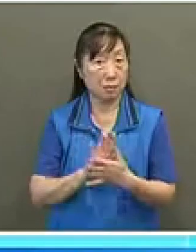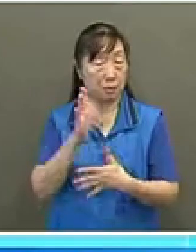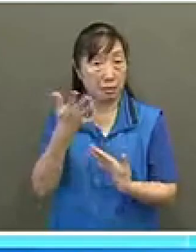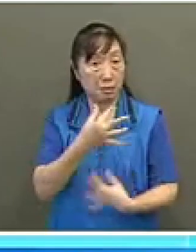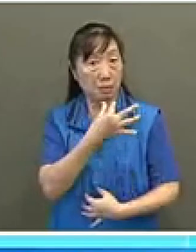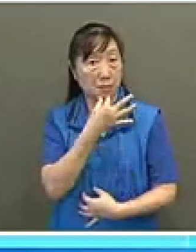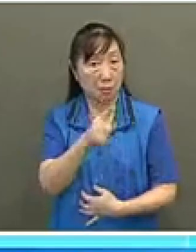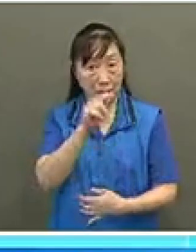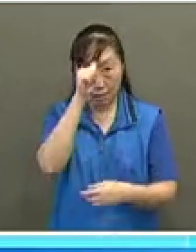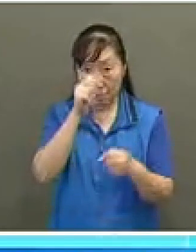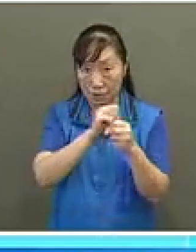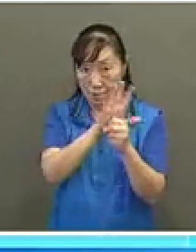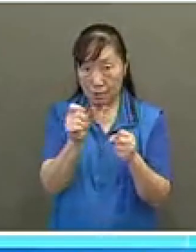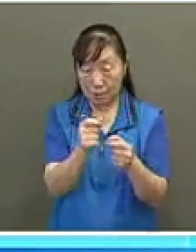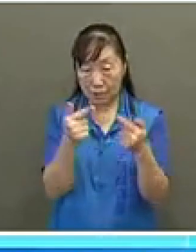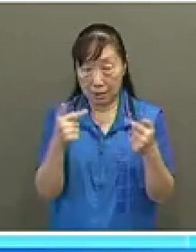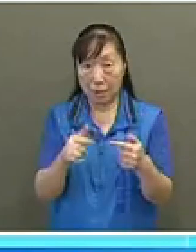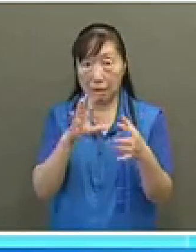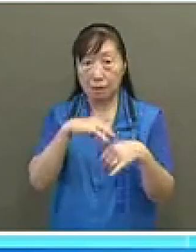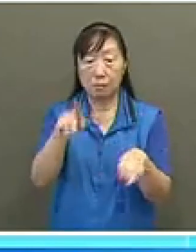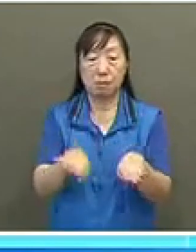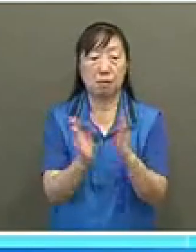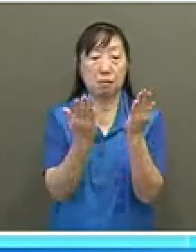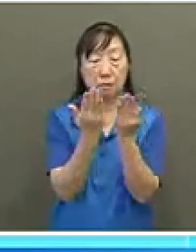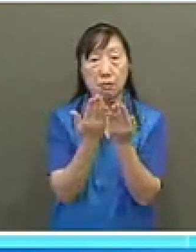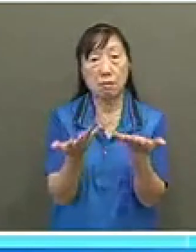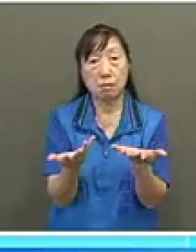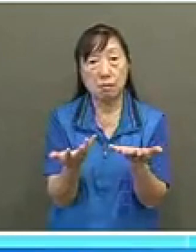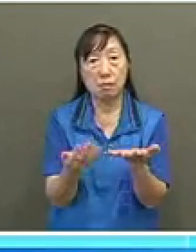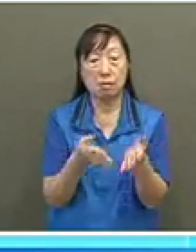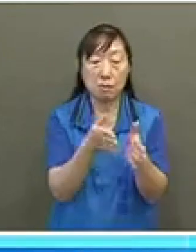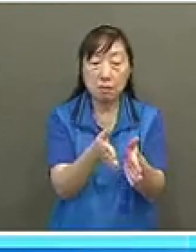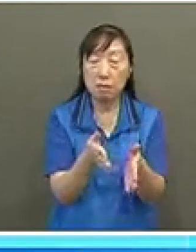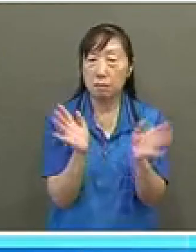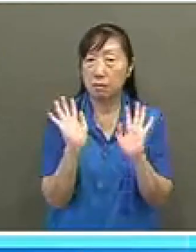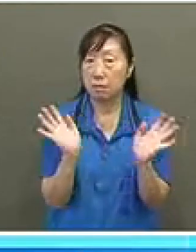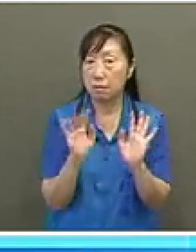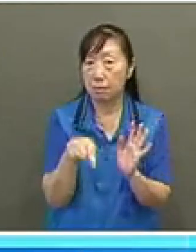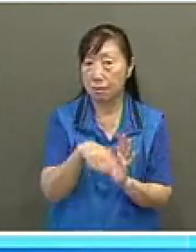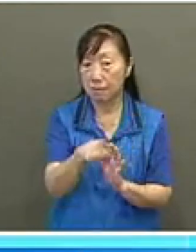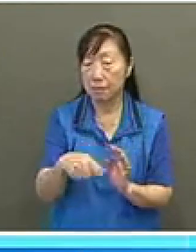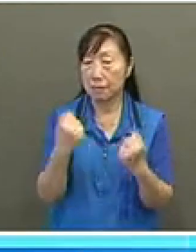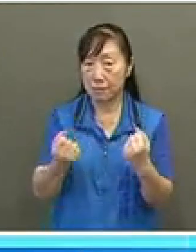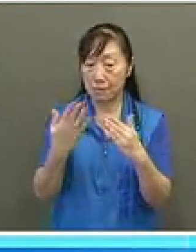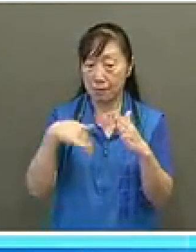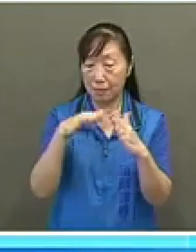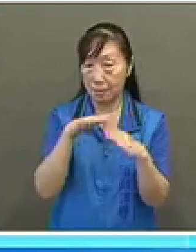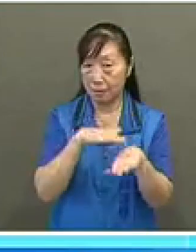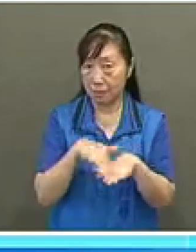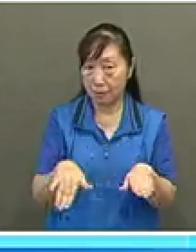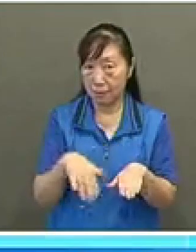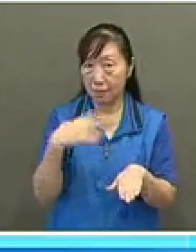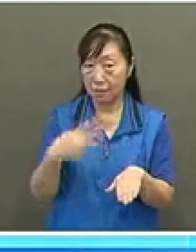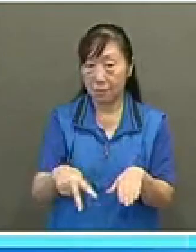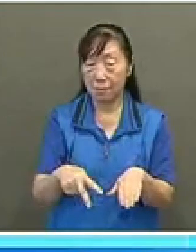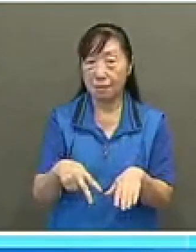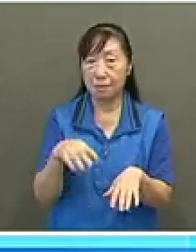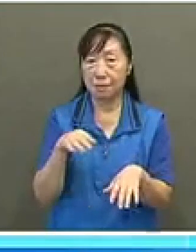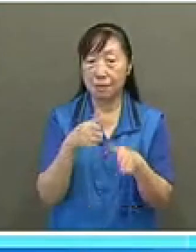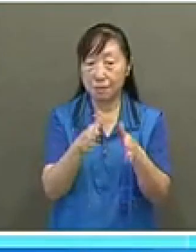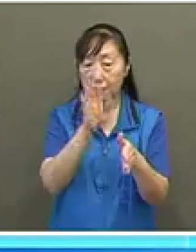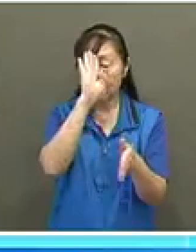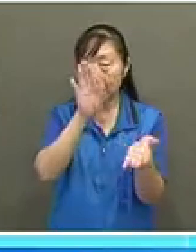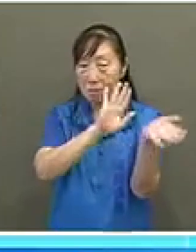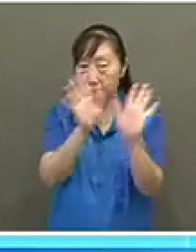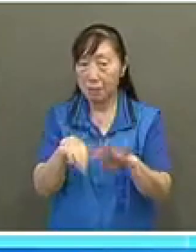条病毒，大家因为开学了，所以对孩子们在校园的安全以及对疫情都非常的关